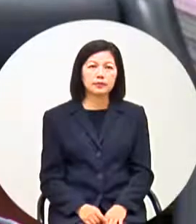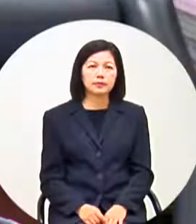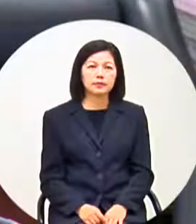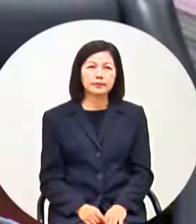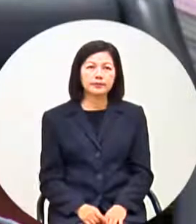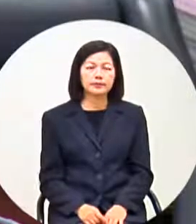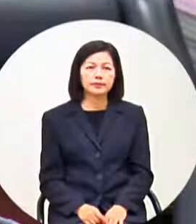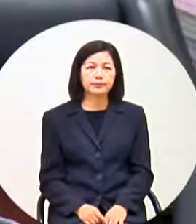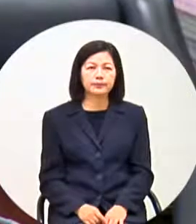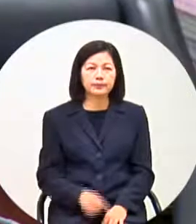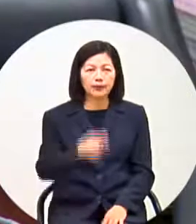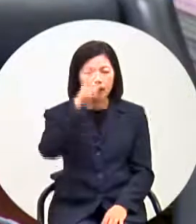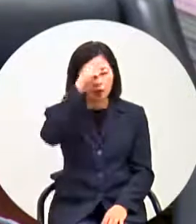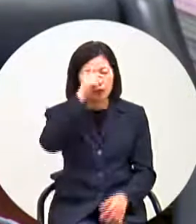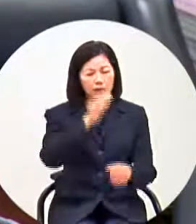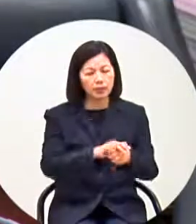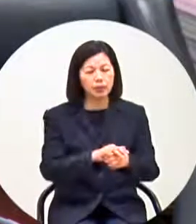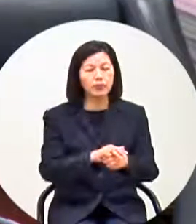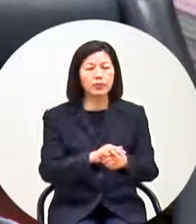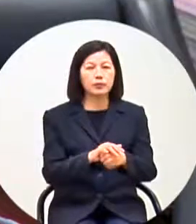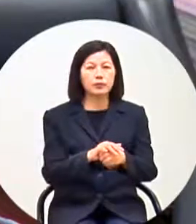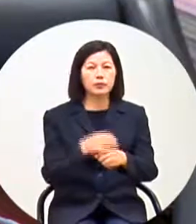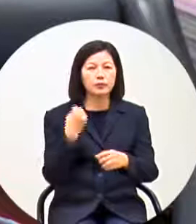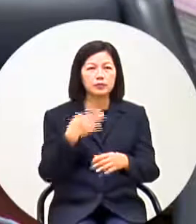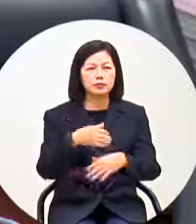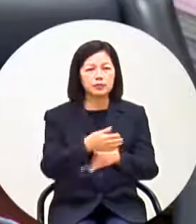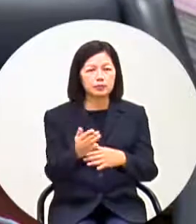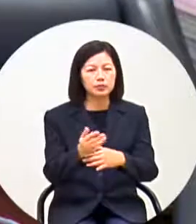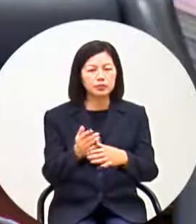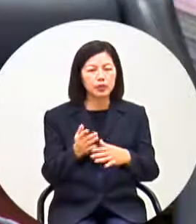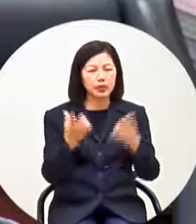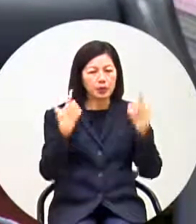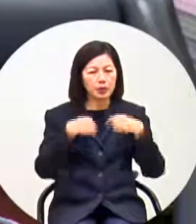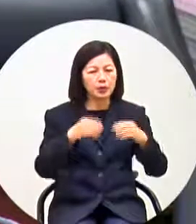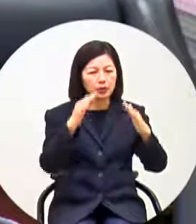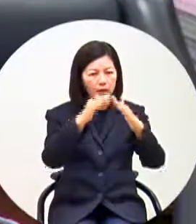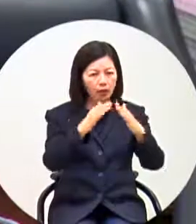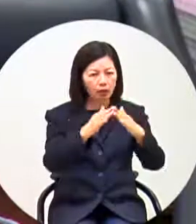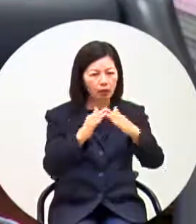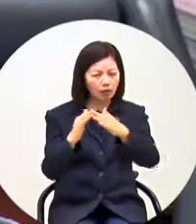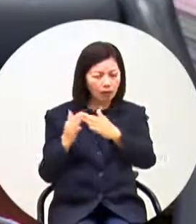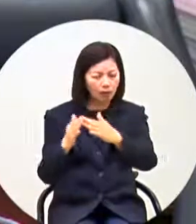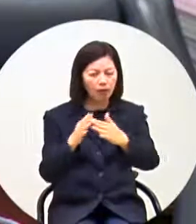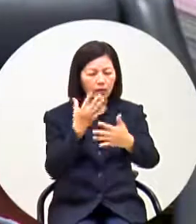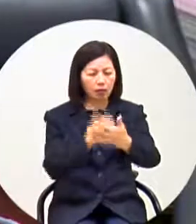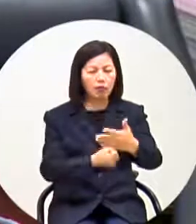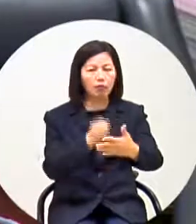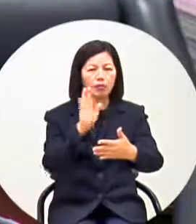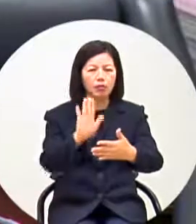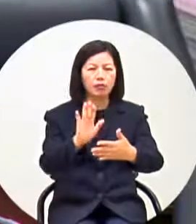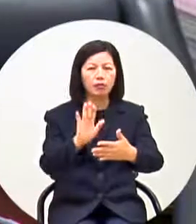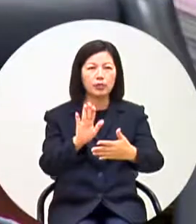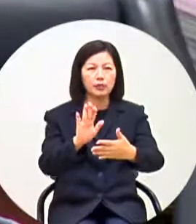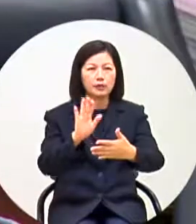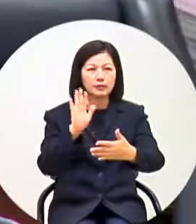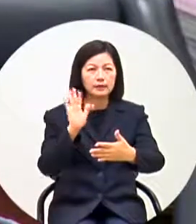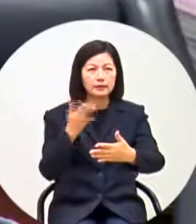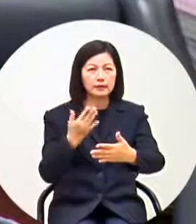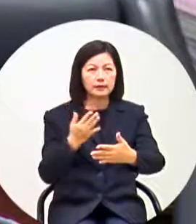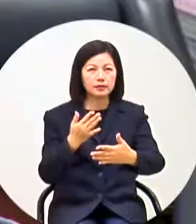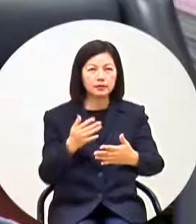原有的建筑都保留住了，可是。像我们现在空间重